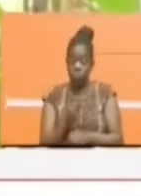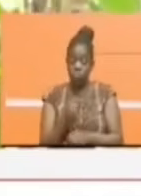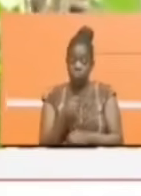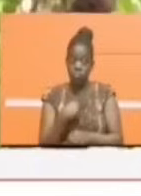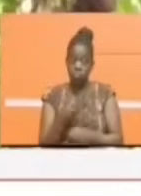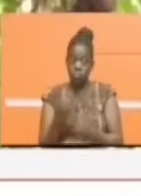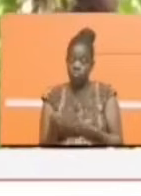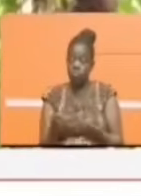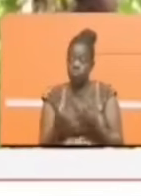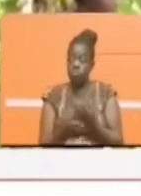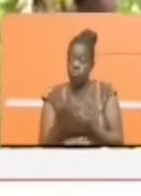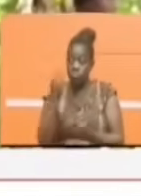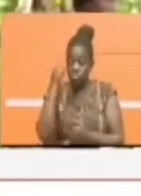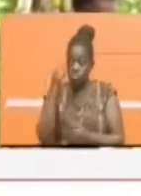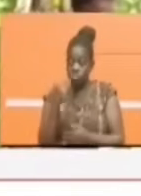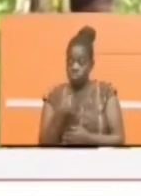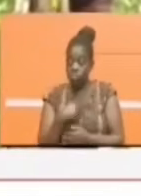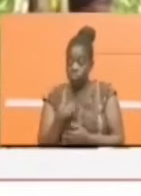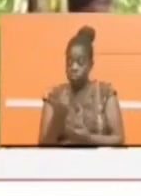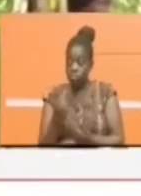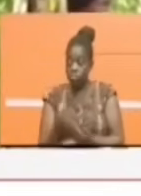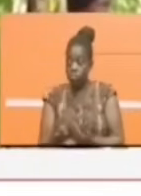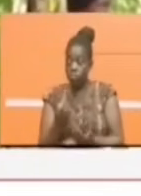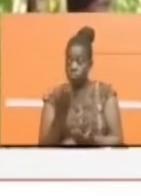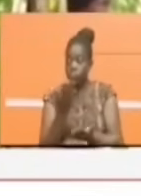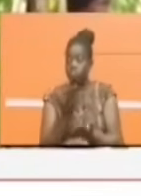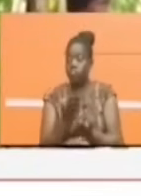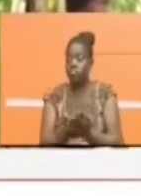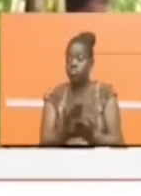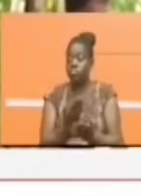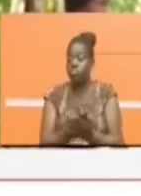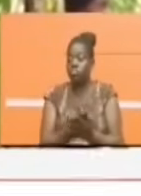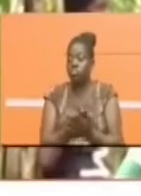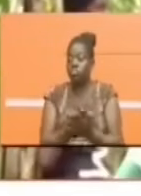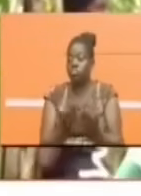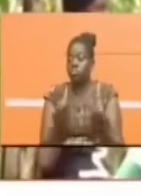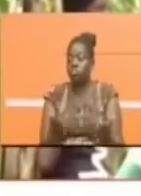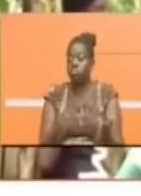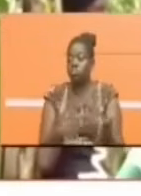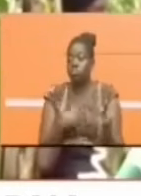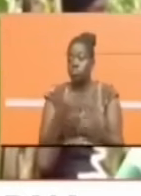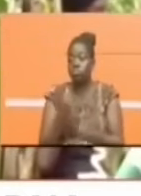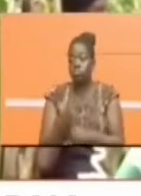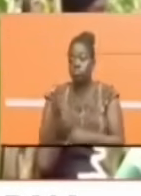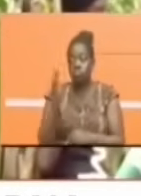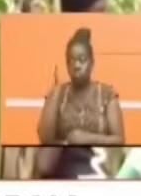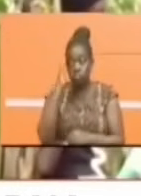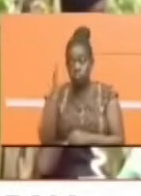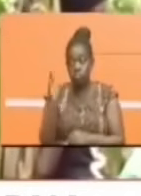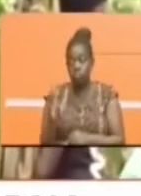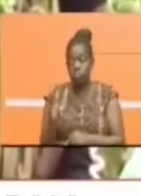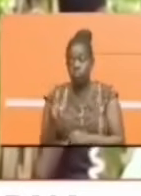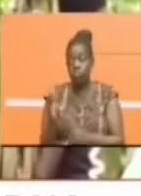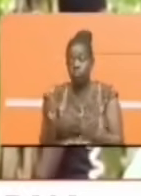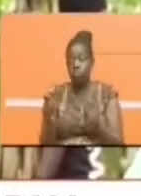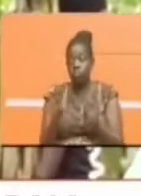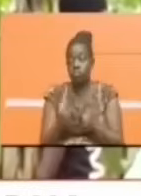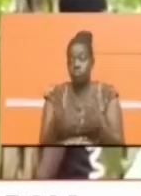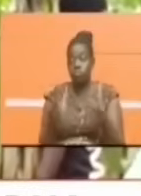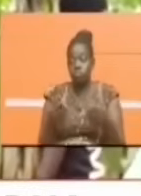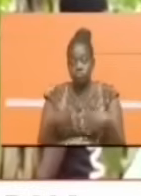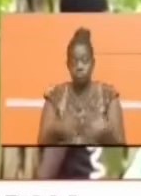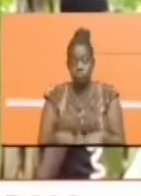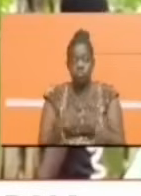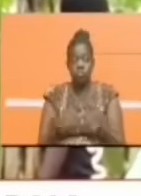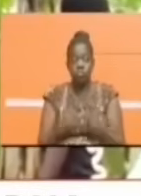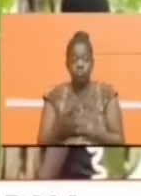mukyala yandera kati mbadde nsaba baganda bange nkimanyi muli bakulu naye ne gw'ozadda